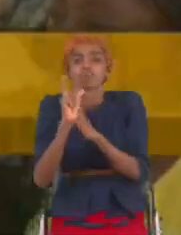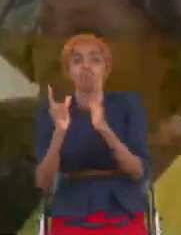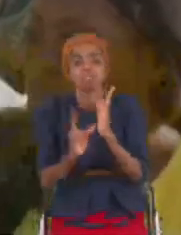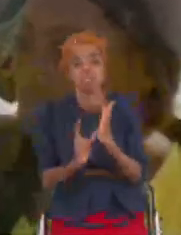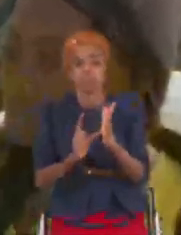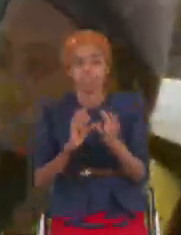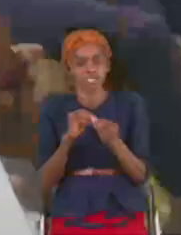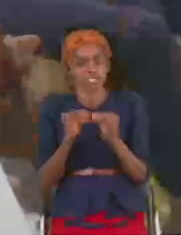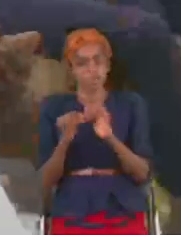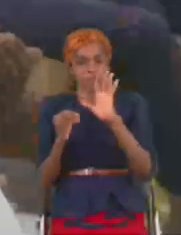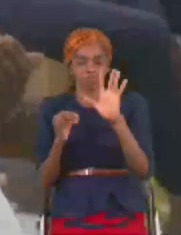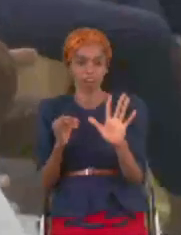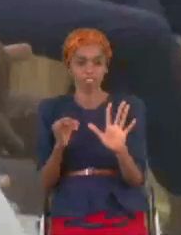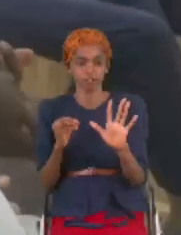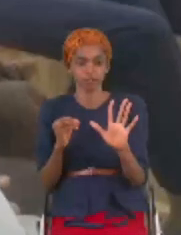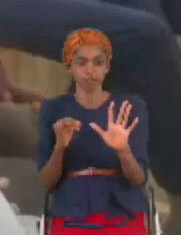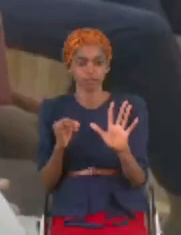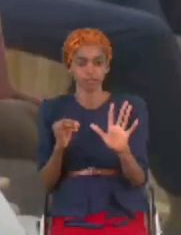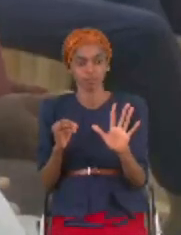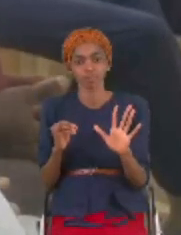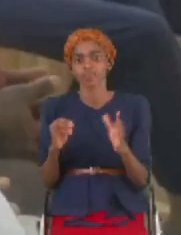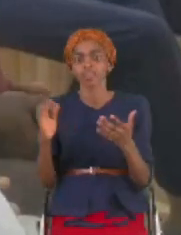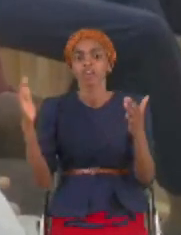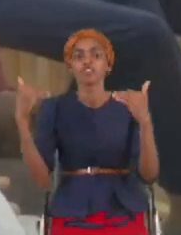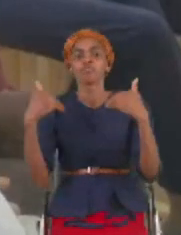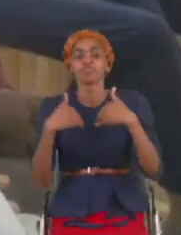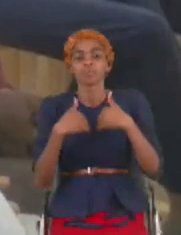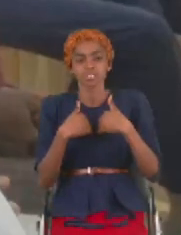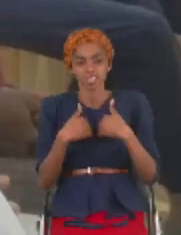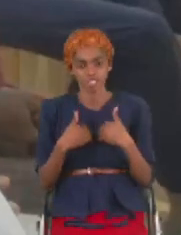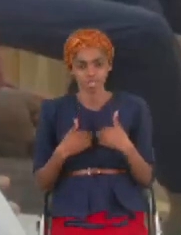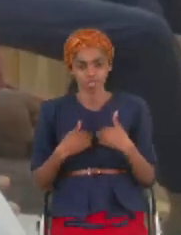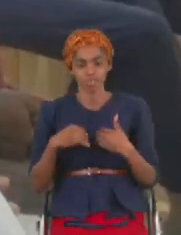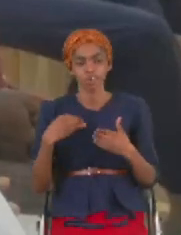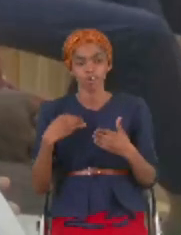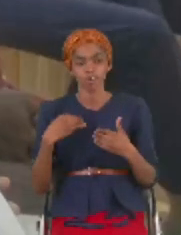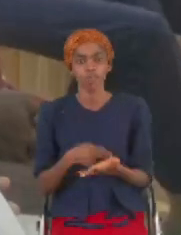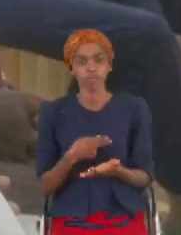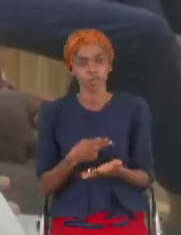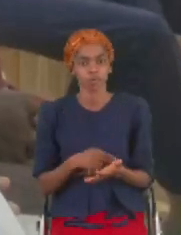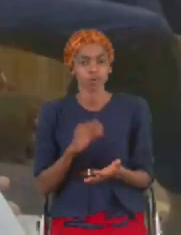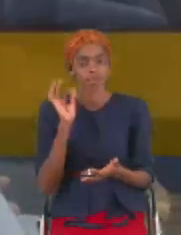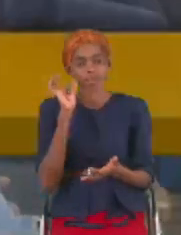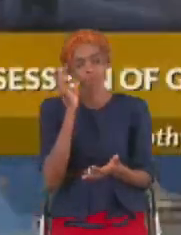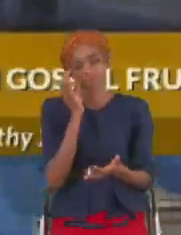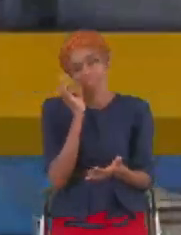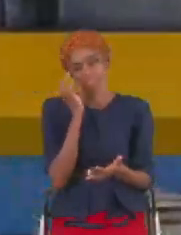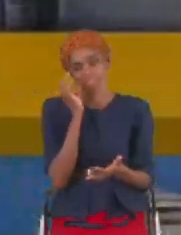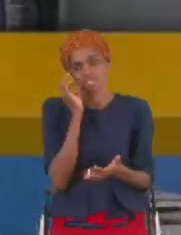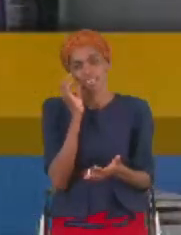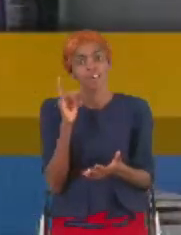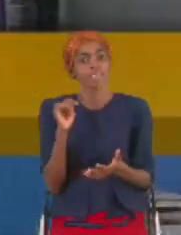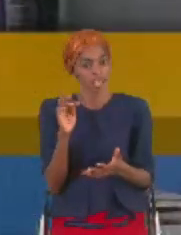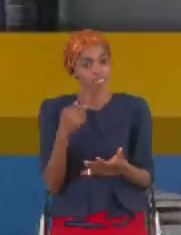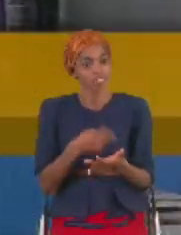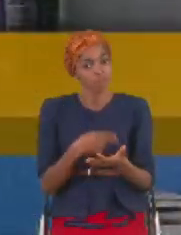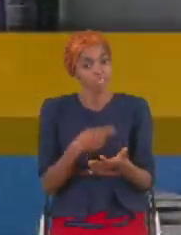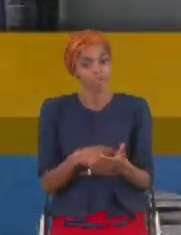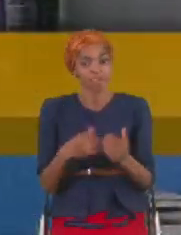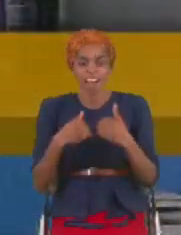cinquième en la possession des fruits de l'évangile l'évangile pâtes de